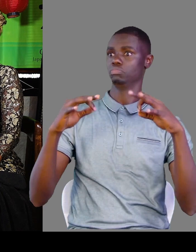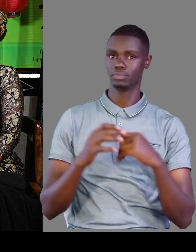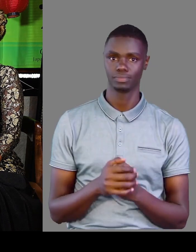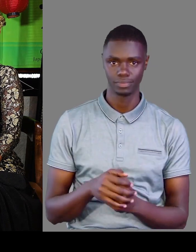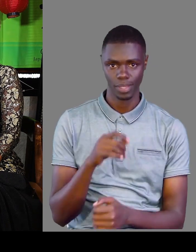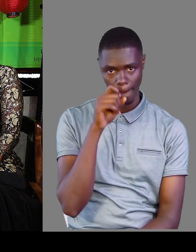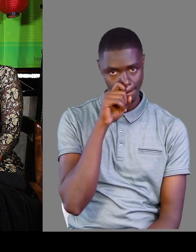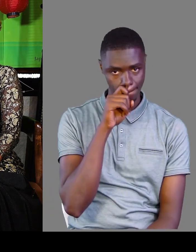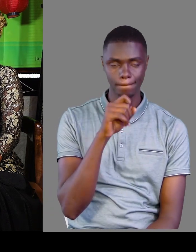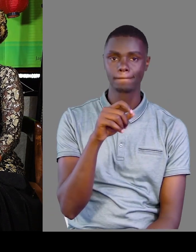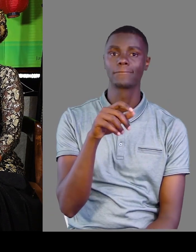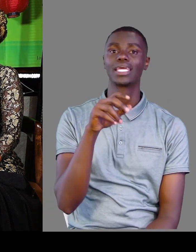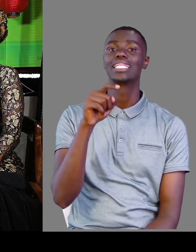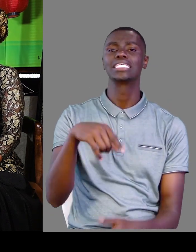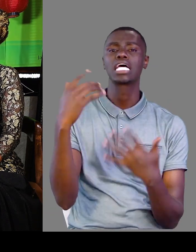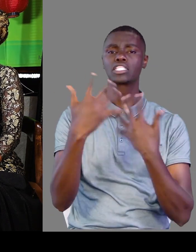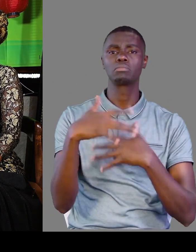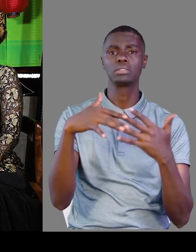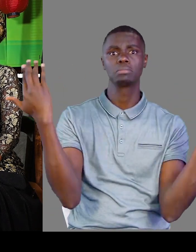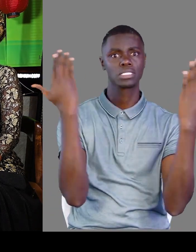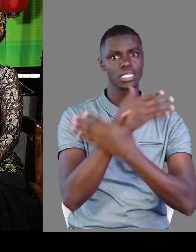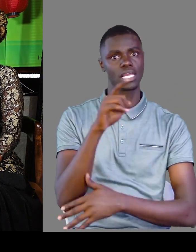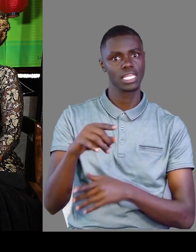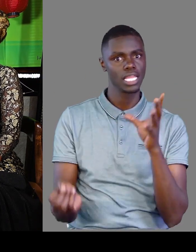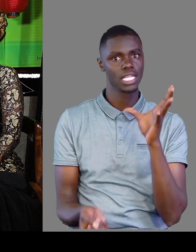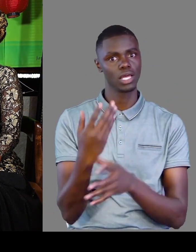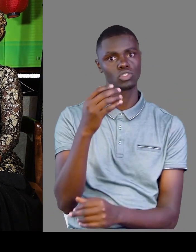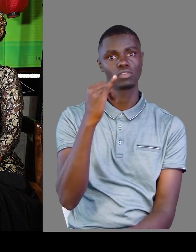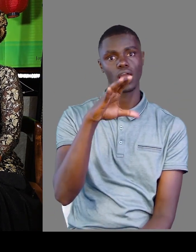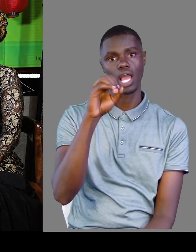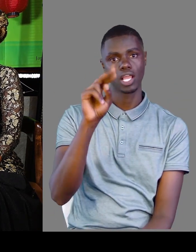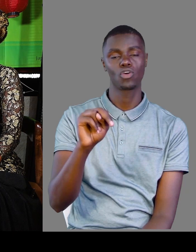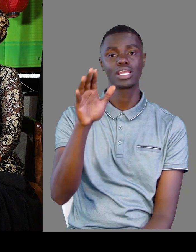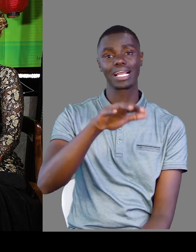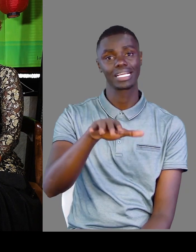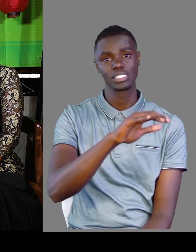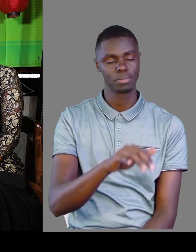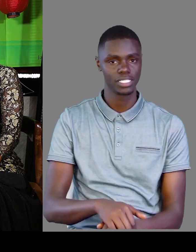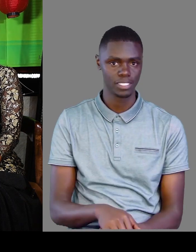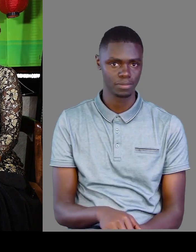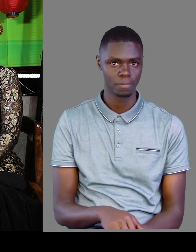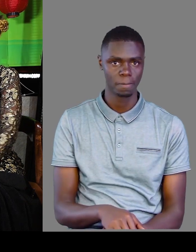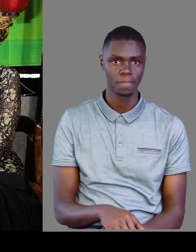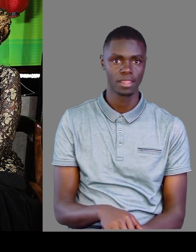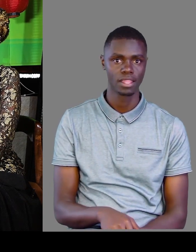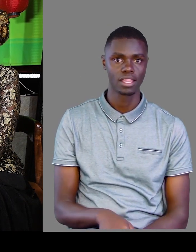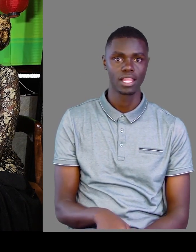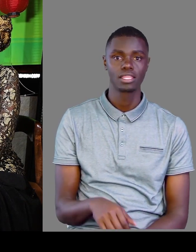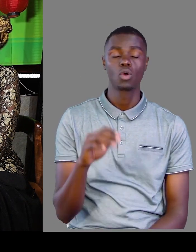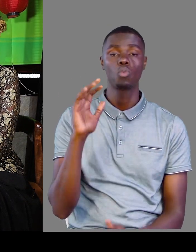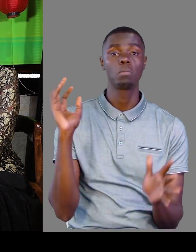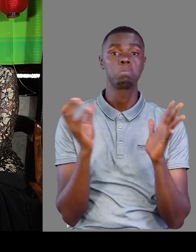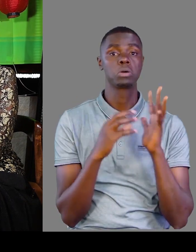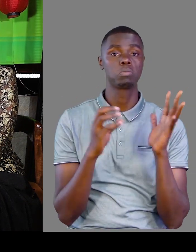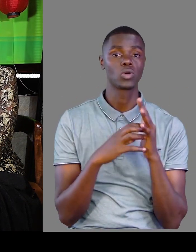vitu kama hizo, you know. Nazionanga tu kwa Instagram akiscroll anasema guy hii yote nitawahi afford, lakini leo amepiga